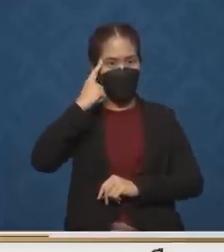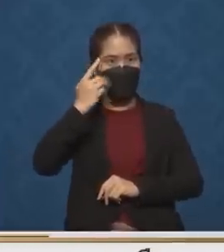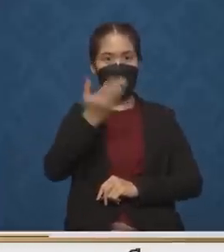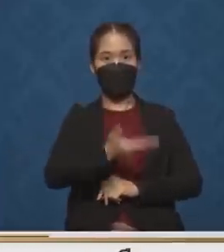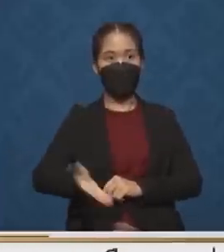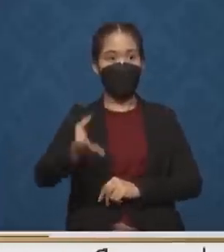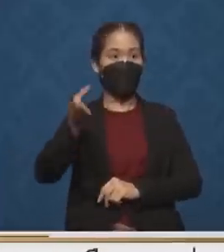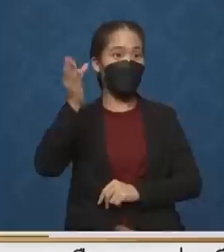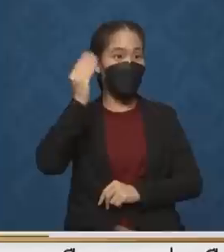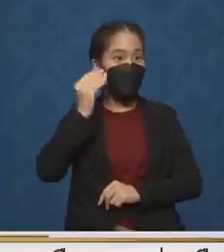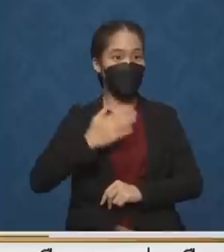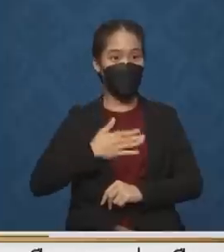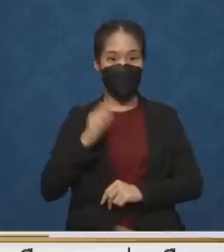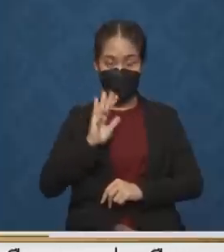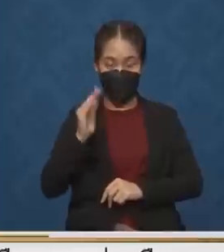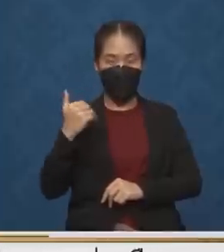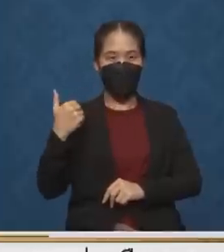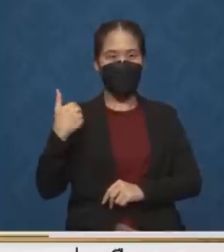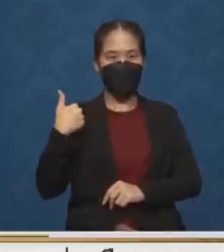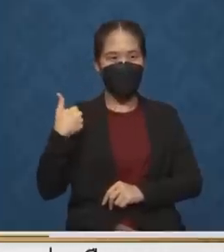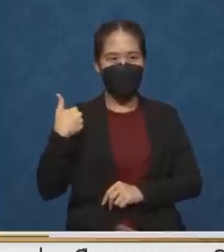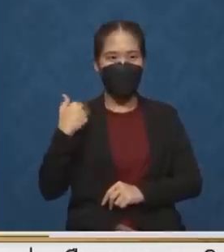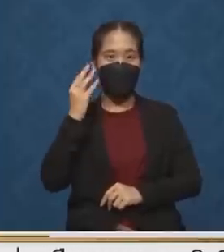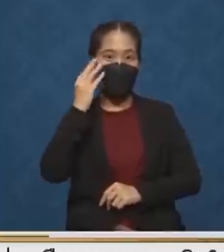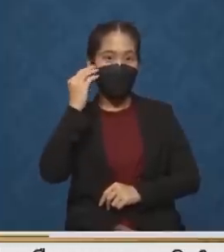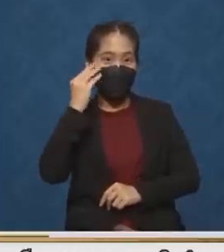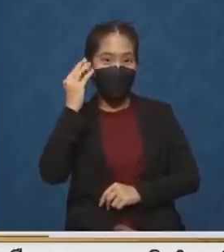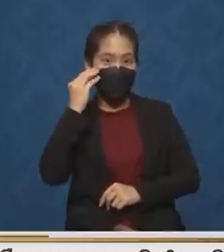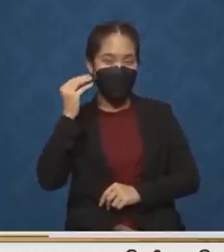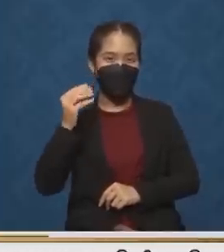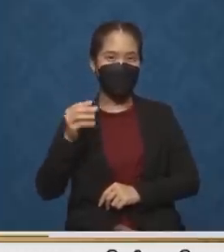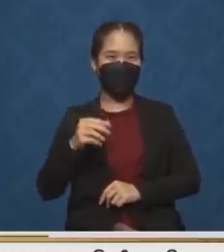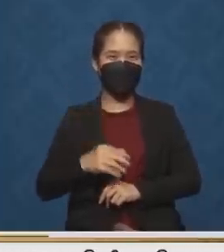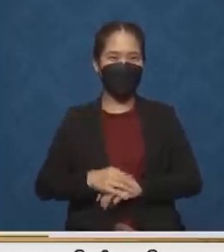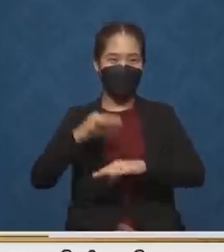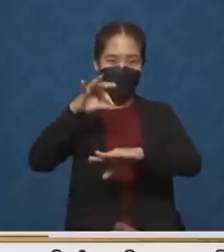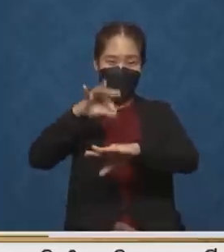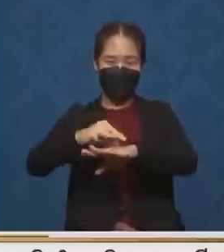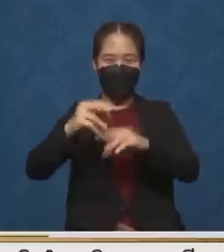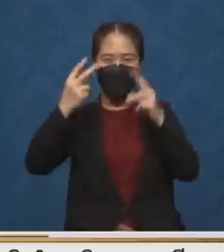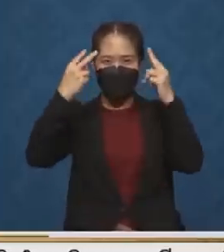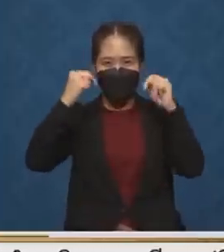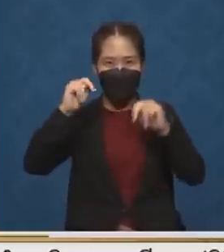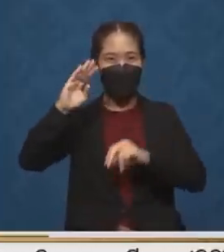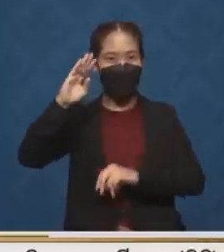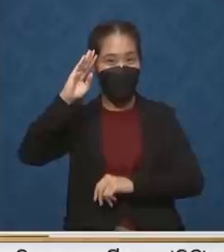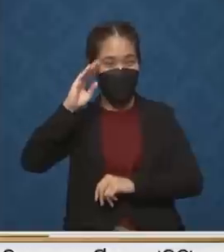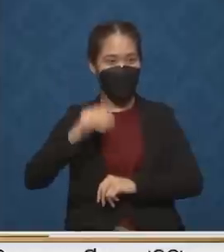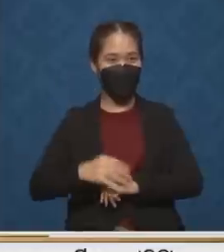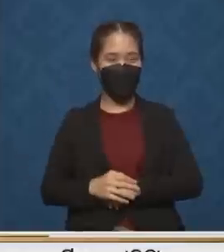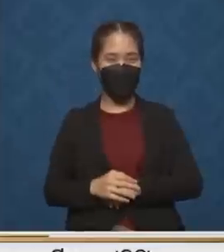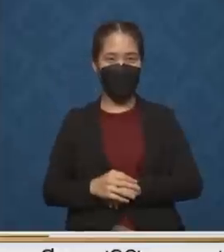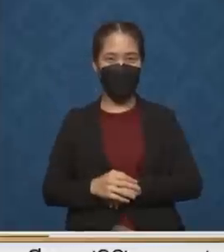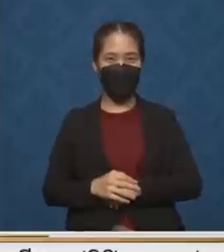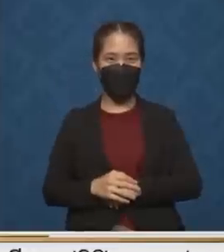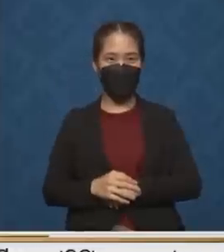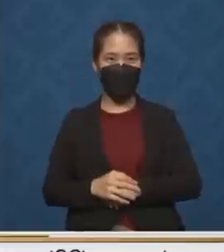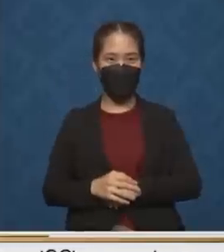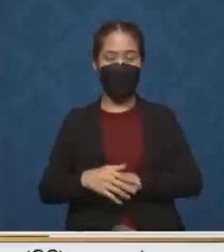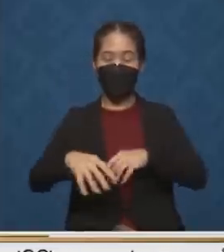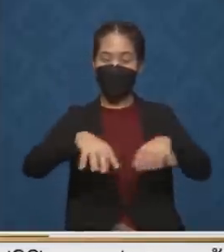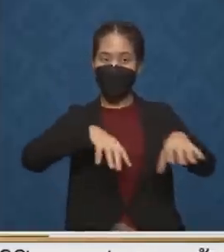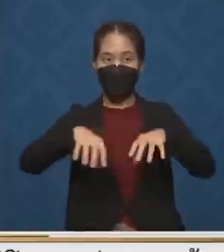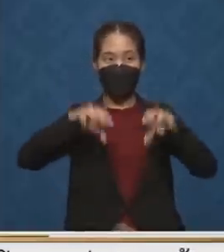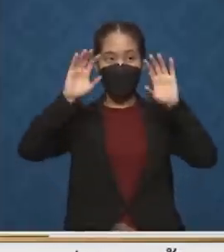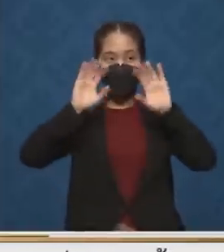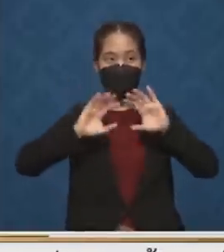ผม ผมเลยมีตัวน้อยน่ารักที่เป็ต่แหนงนายกรัฐมนตี นอกจากการบริหาน